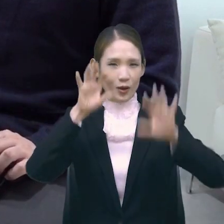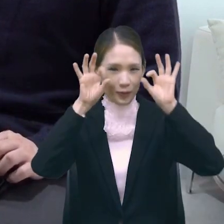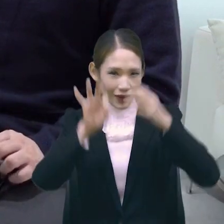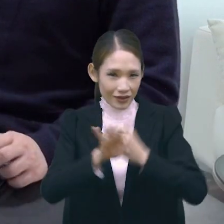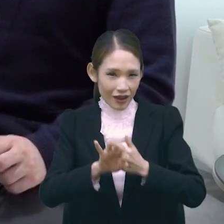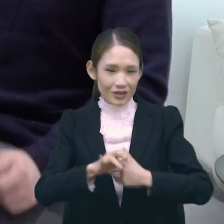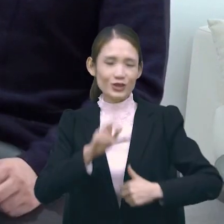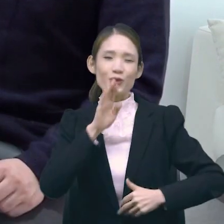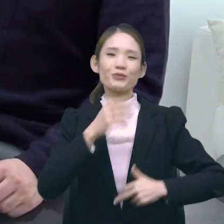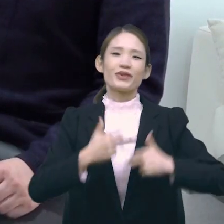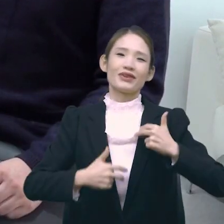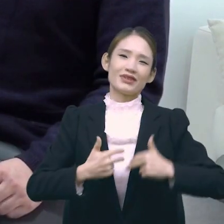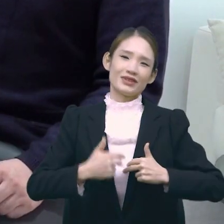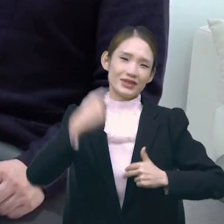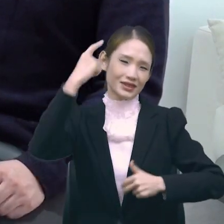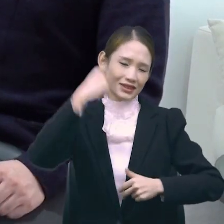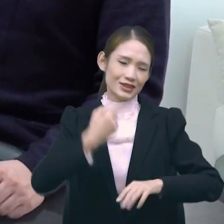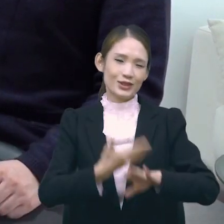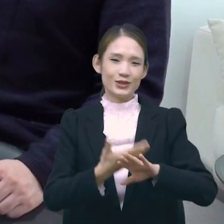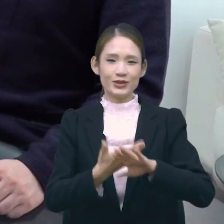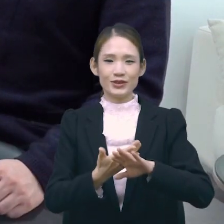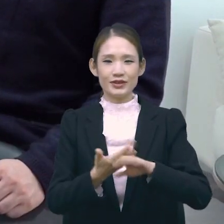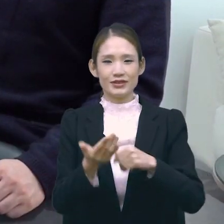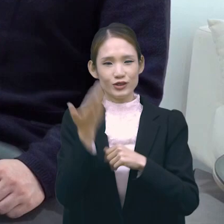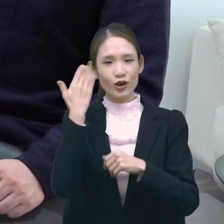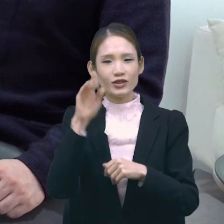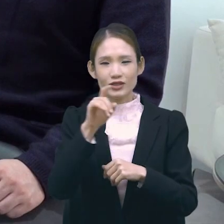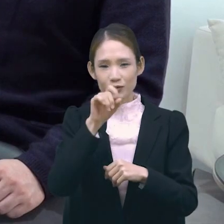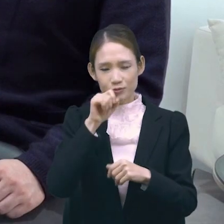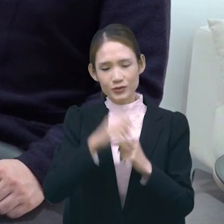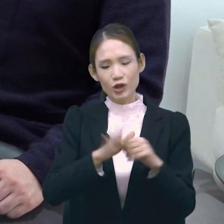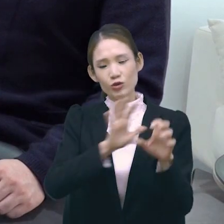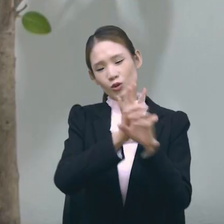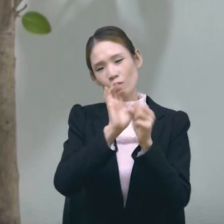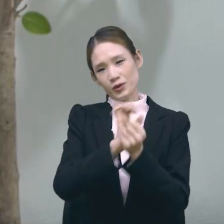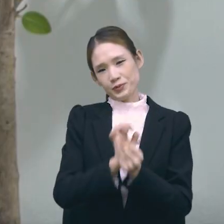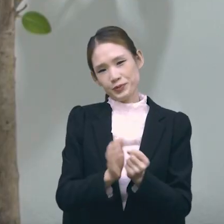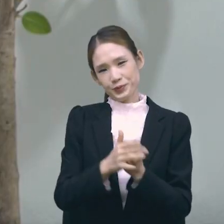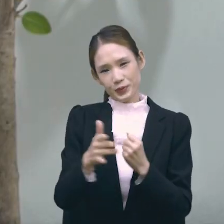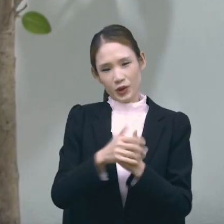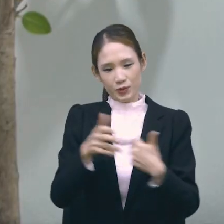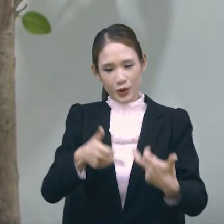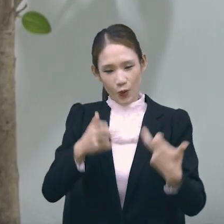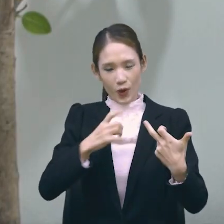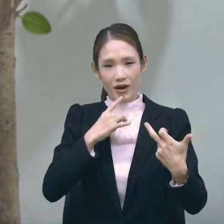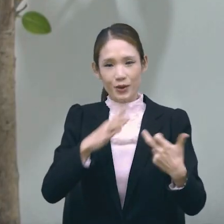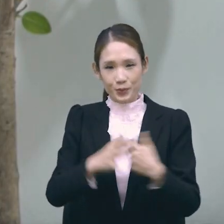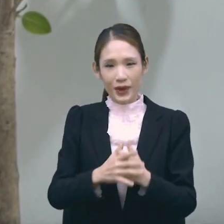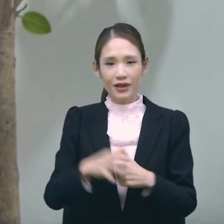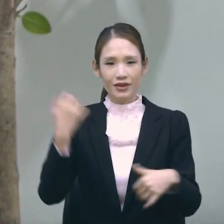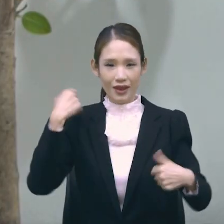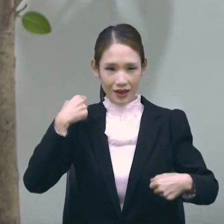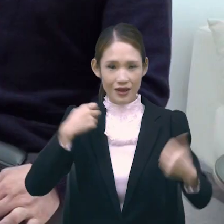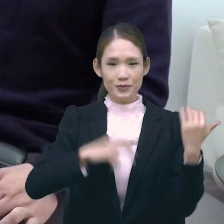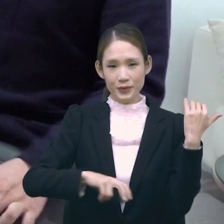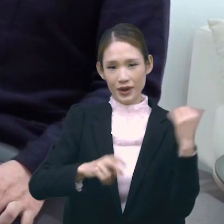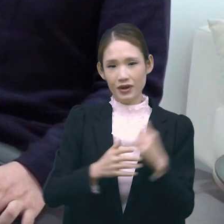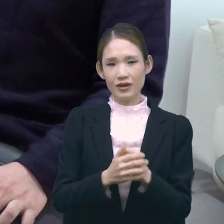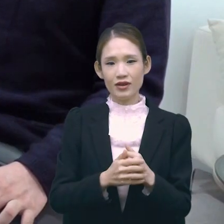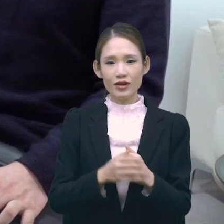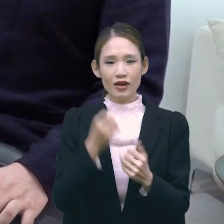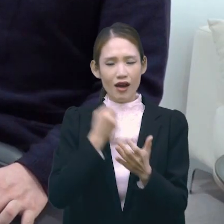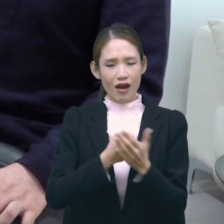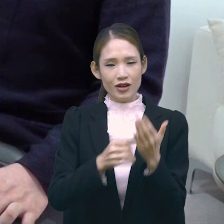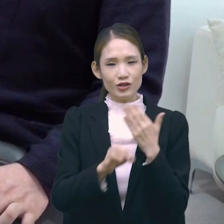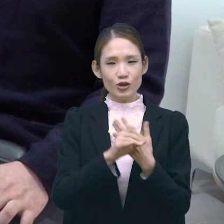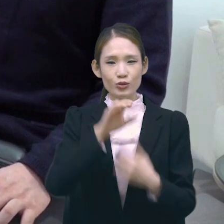공연이 진짜 재밌고 어디서도 느낄 수 없는 공연들이 많이 있는데 최근에 공연 좀 못했잖아, 그죠? 코로나라서 지금 그러니까. 온라인으로만 하고 있고